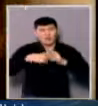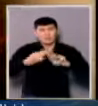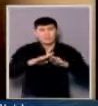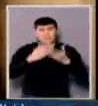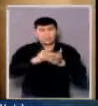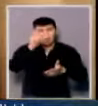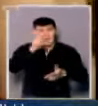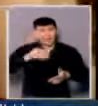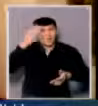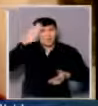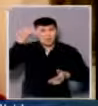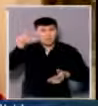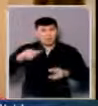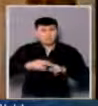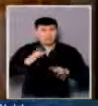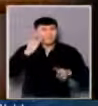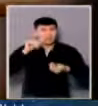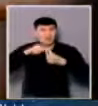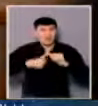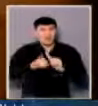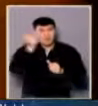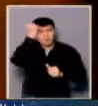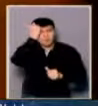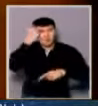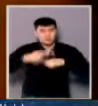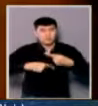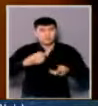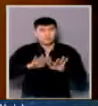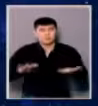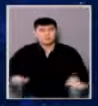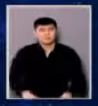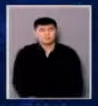образ талантливой личности навсегда останется в памяти потомков.